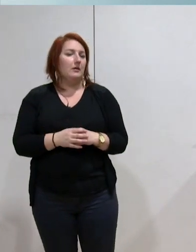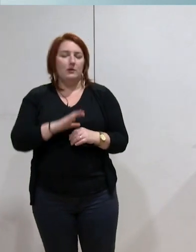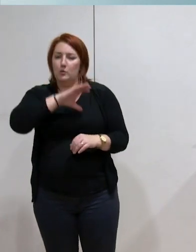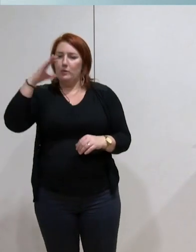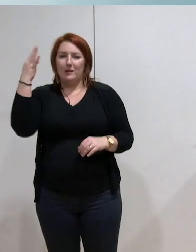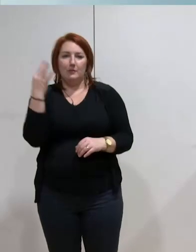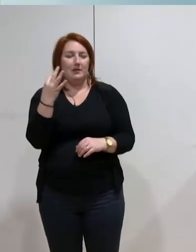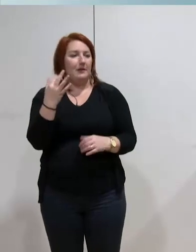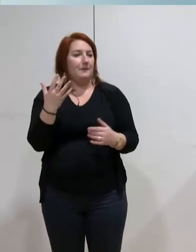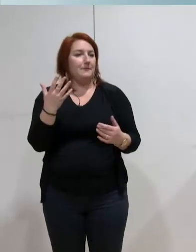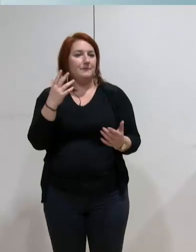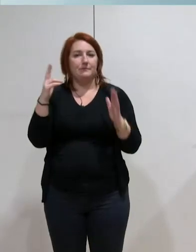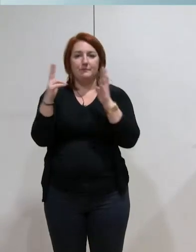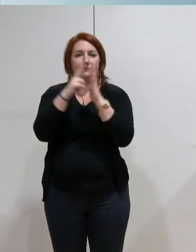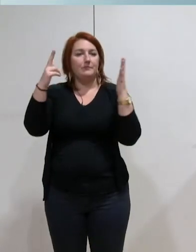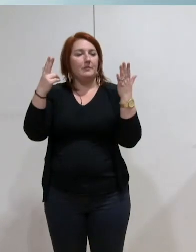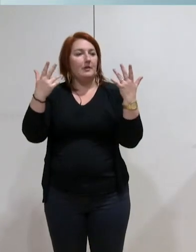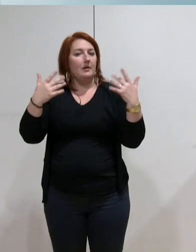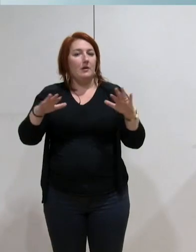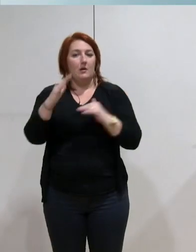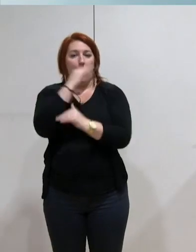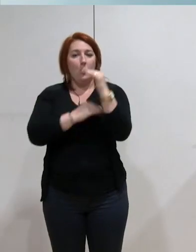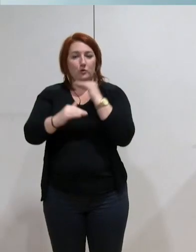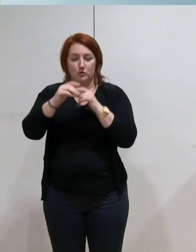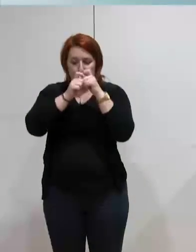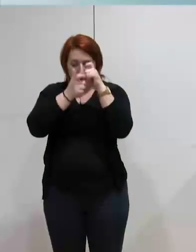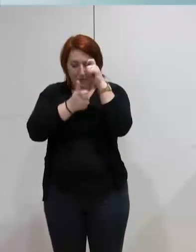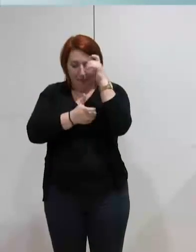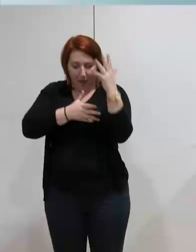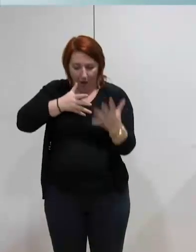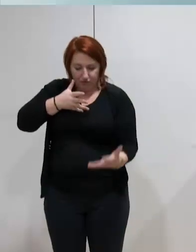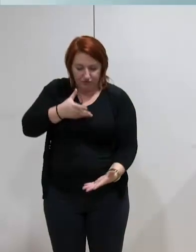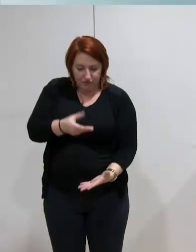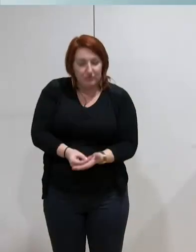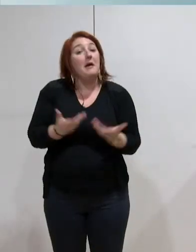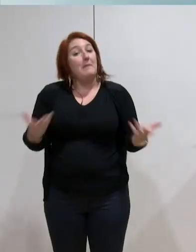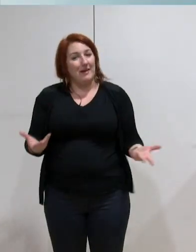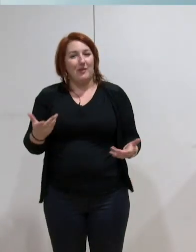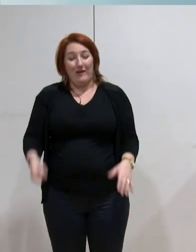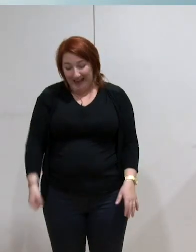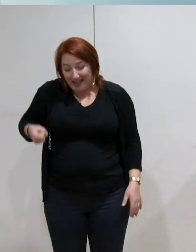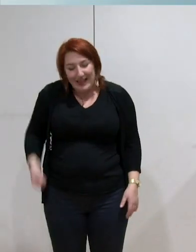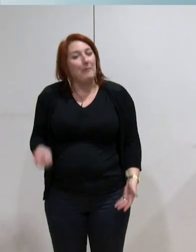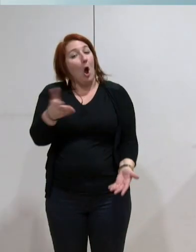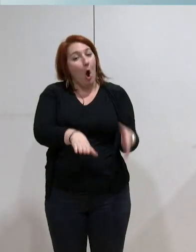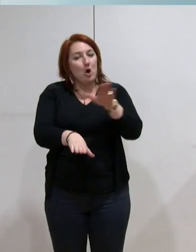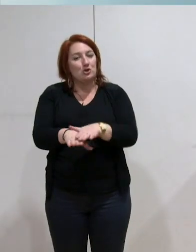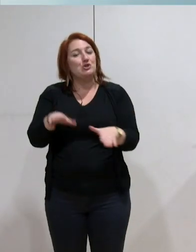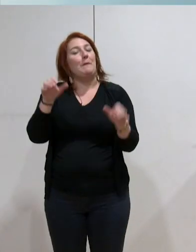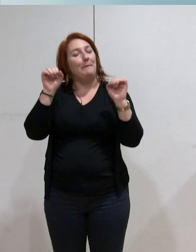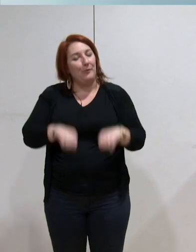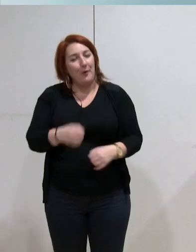unanimité pour cette délibération l'ordre du jour est épuisé et vous pouvez maintenant ranger vos cartables bonne fête à